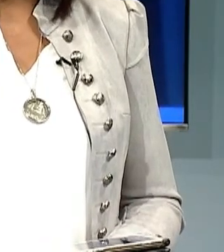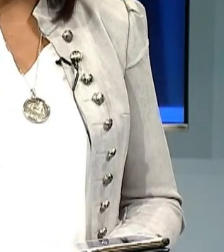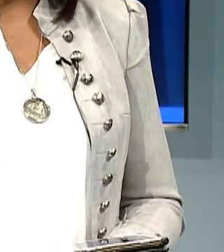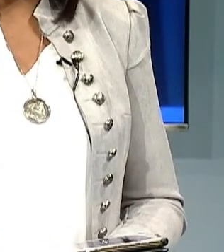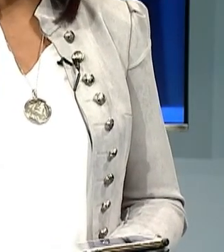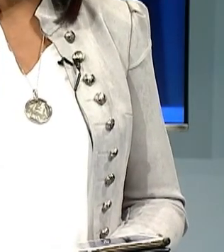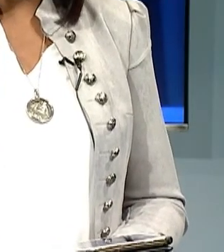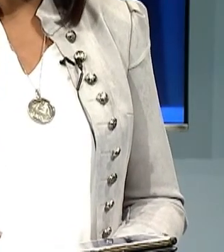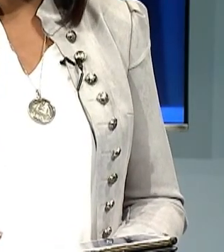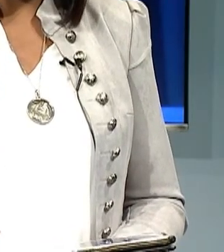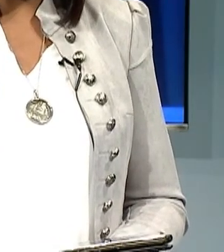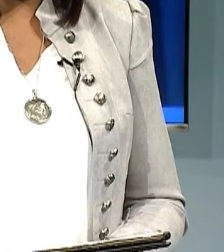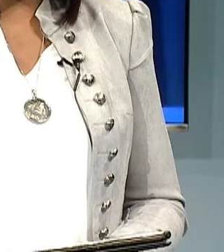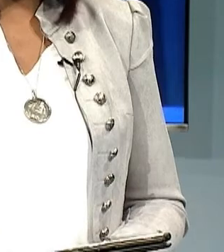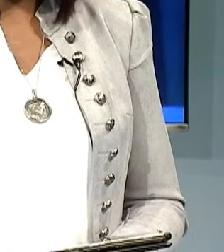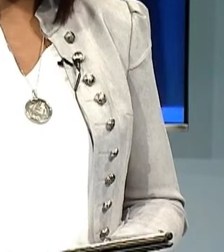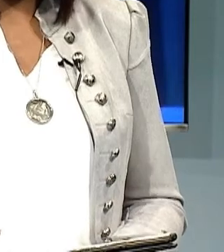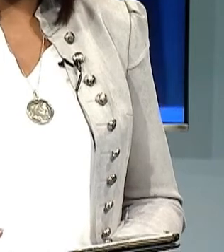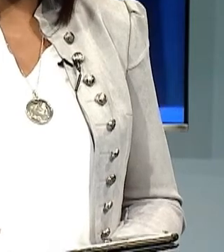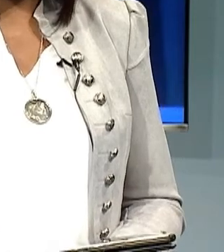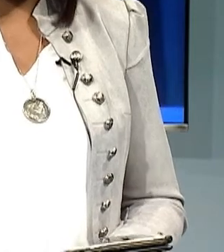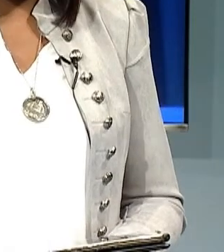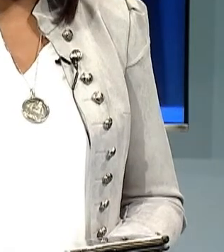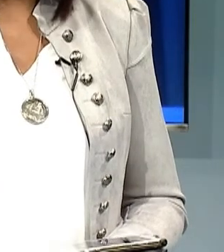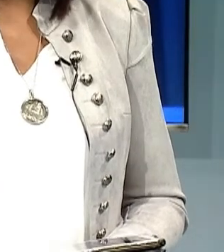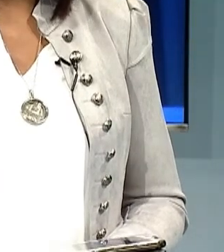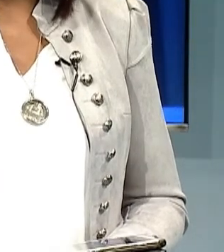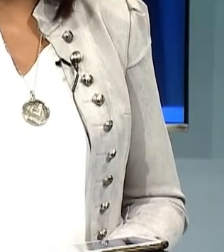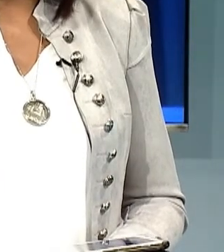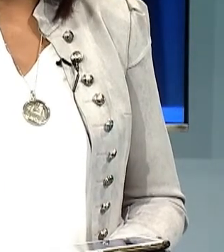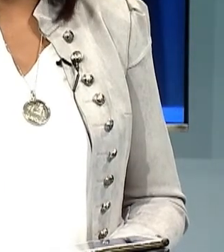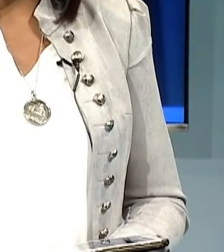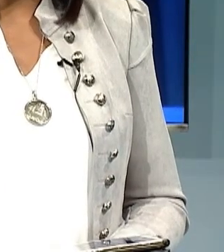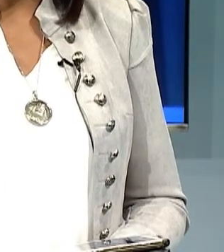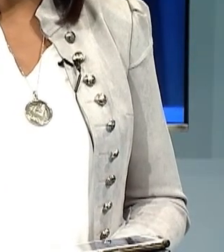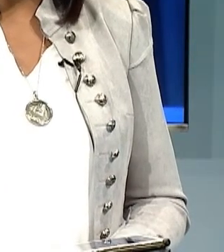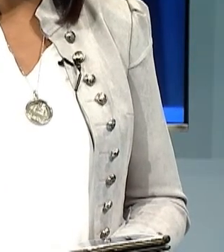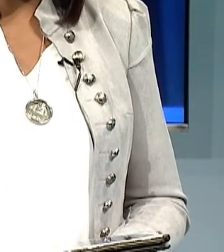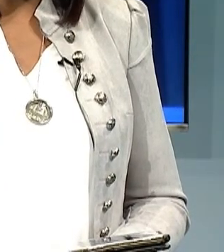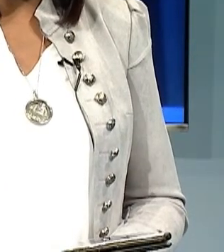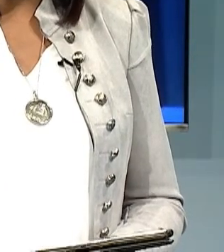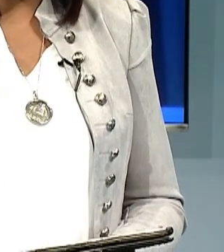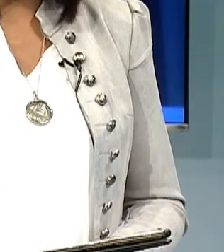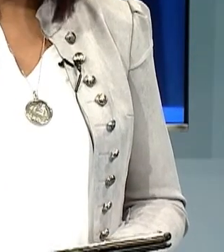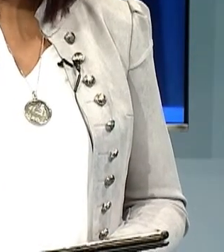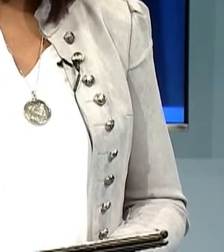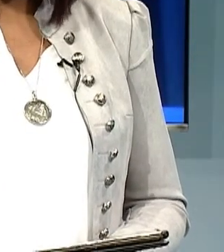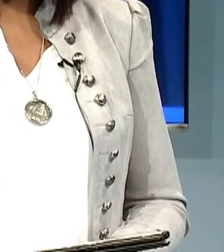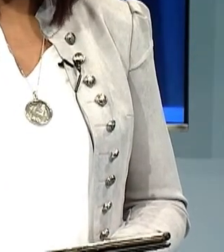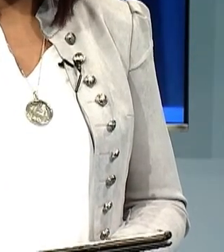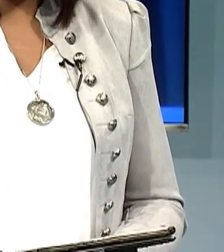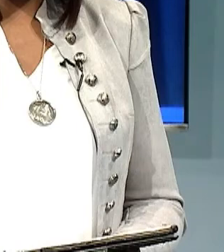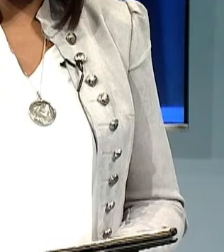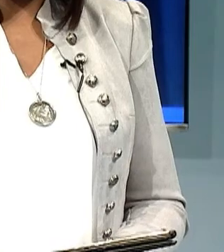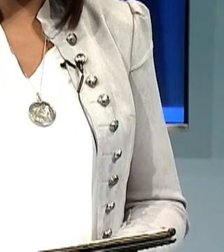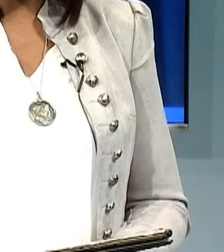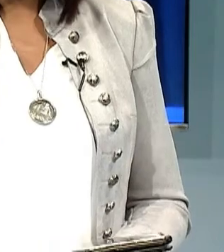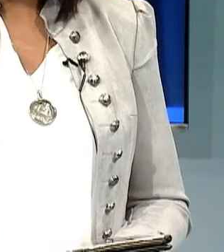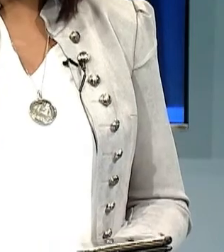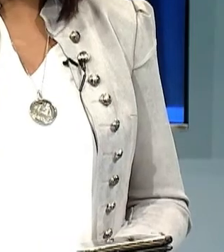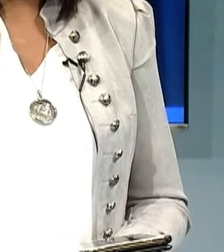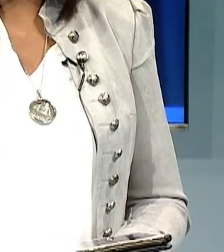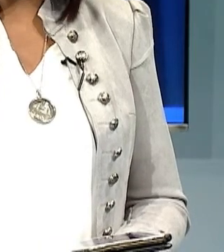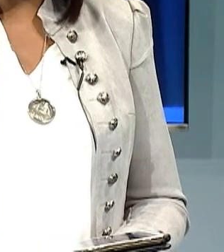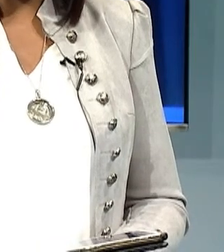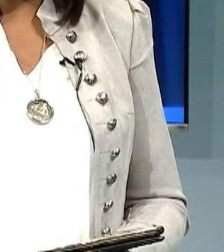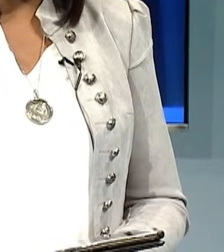op de reguliere persconferentie van de overheid. Jesserun zegt dat als mensen in het buitenland aan COVID-19 zijn overleden,